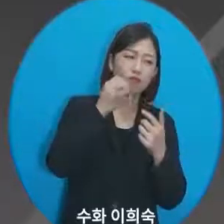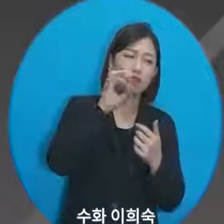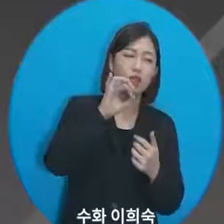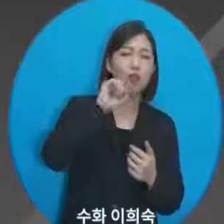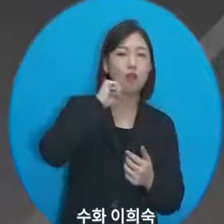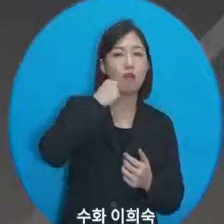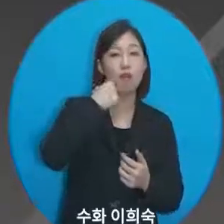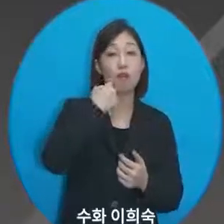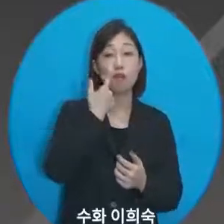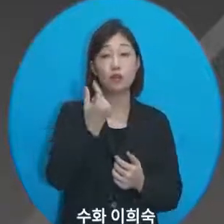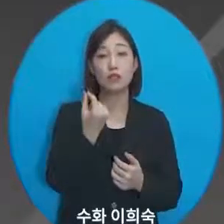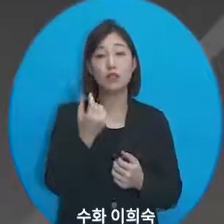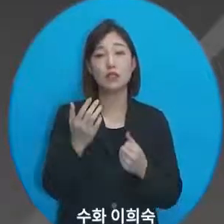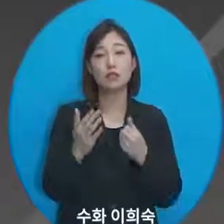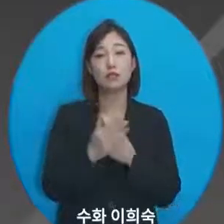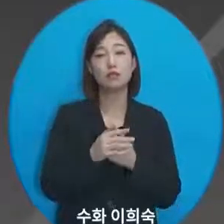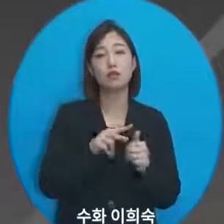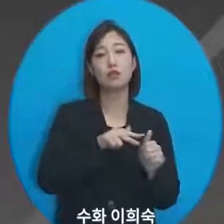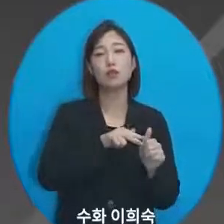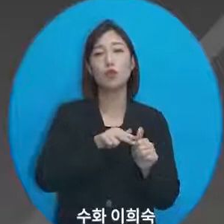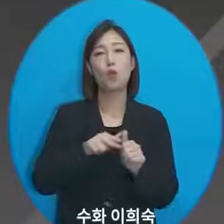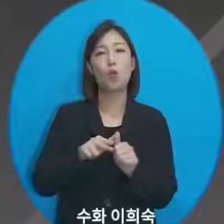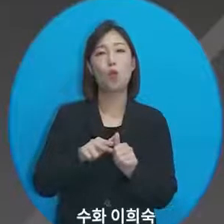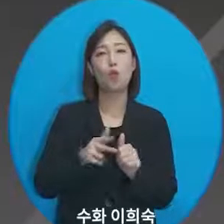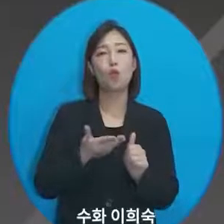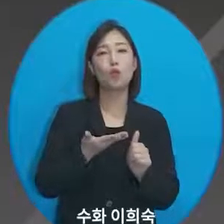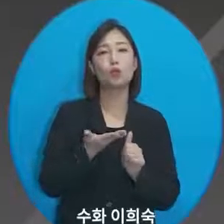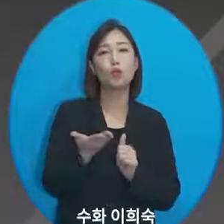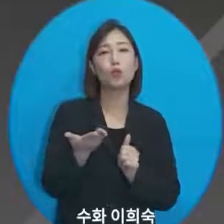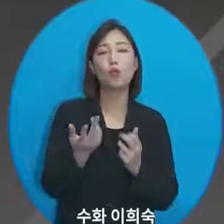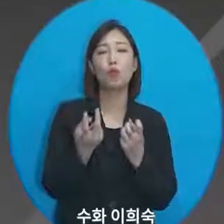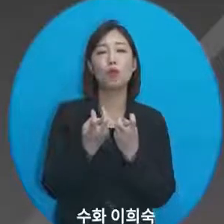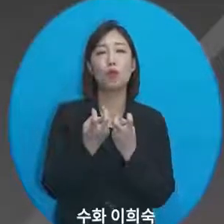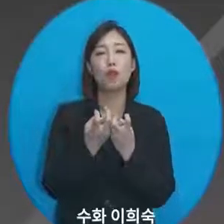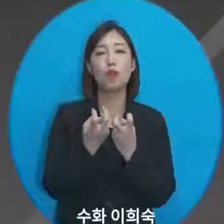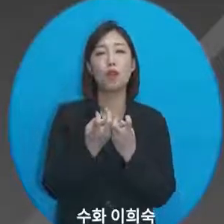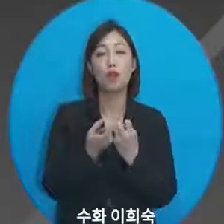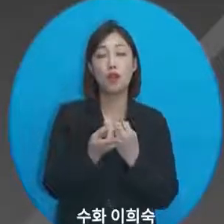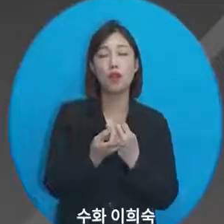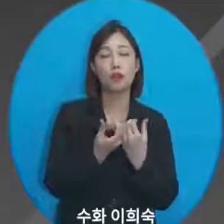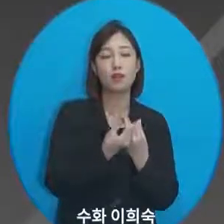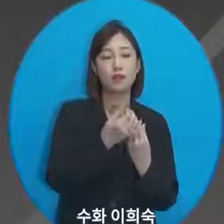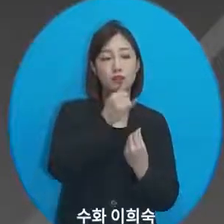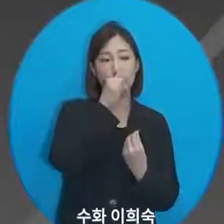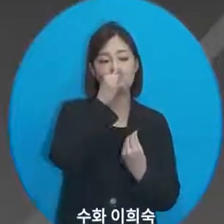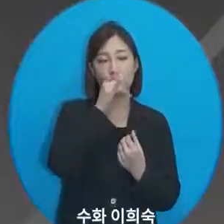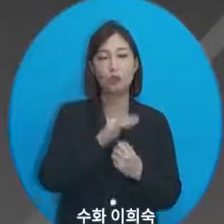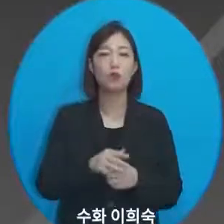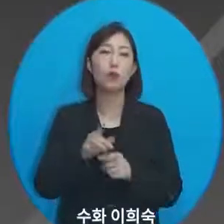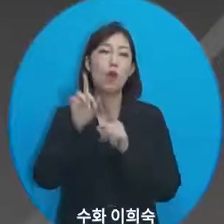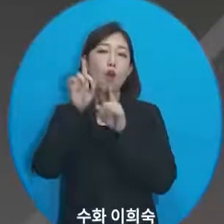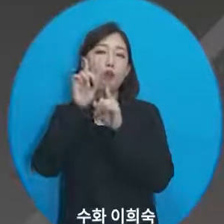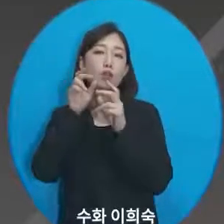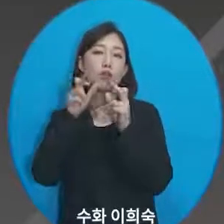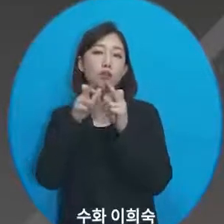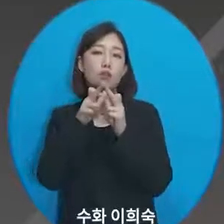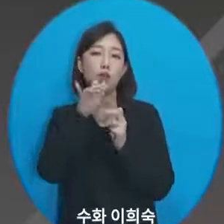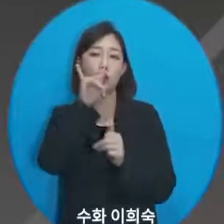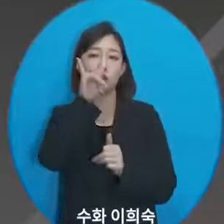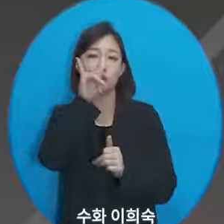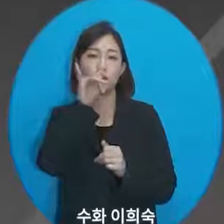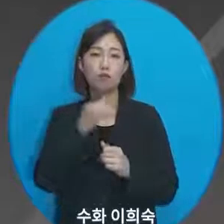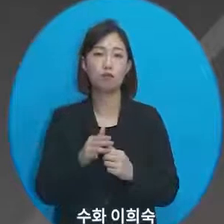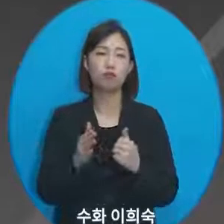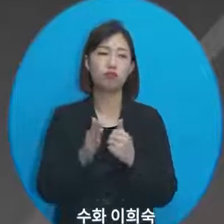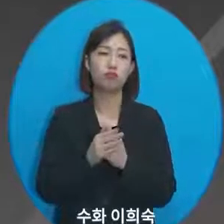또 정보를 제공할 수가 있습니다. 즉 언어장애인 같은 경우에는 말을 할 수가 없는데 바로 그 말을 할